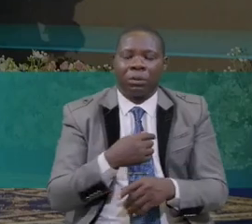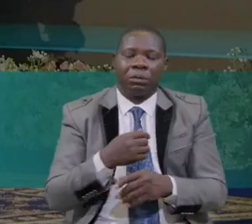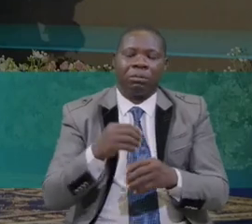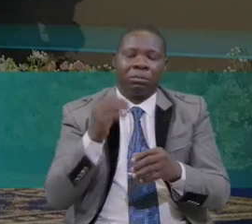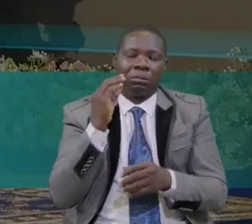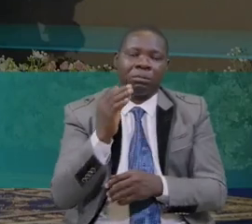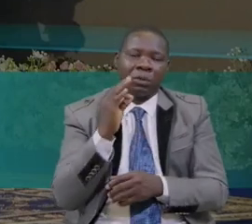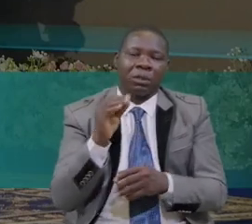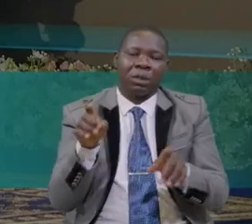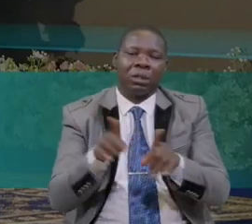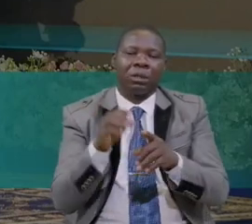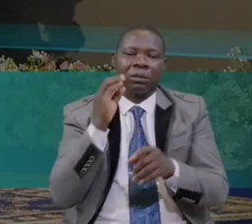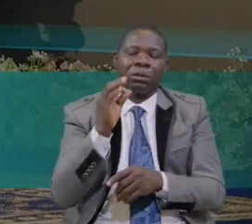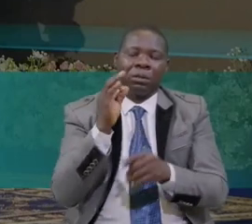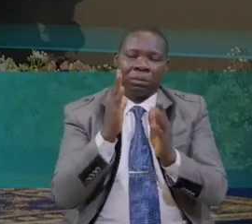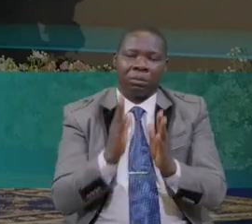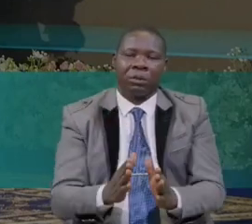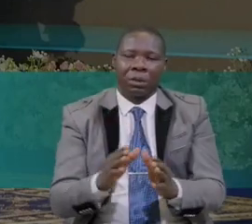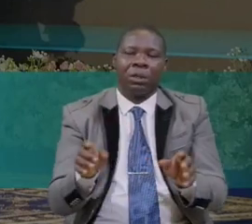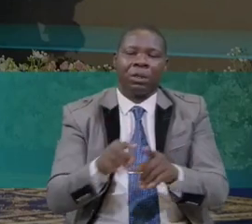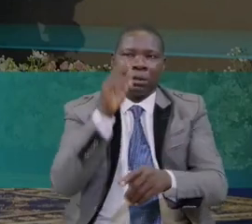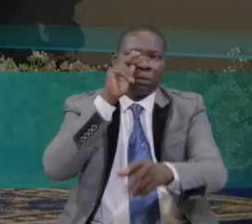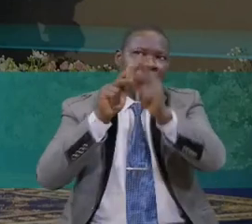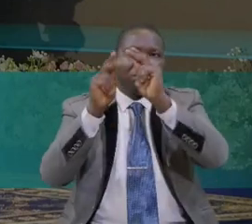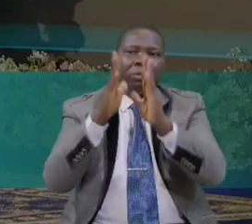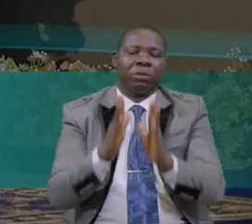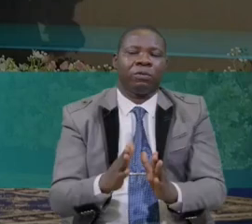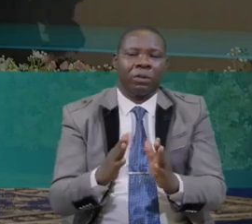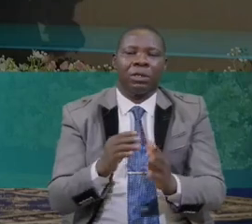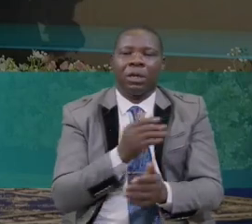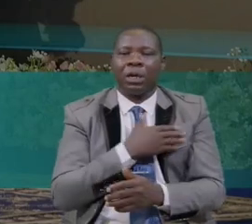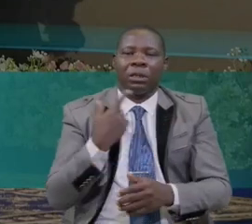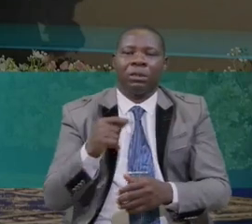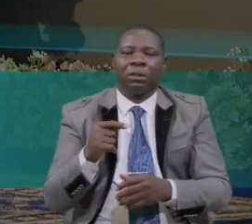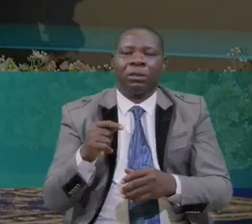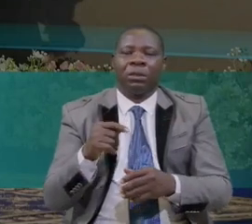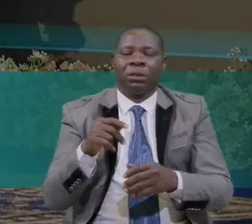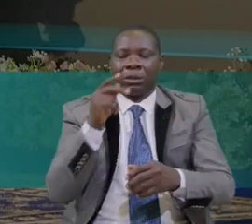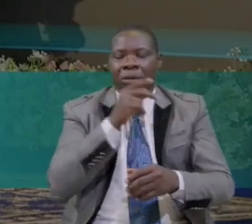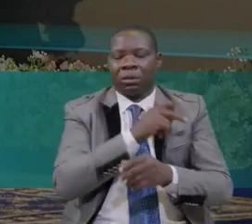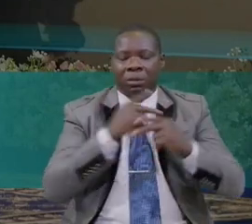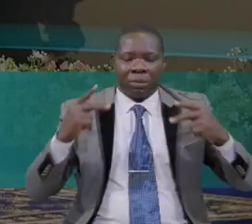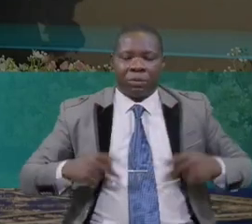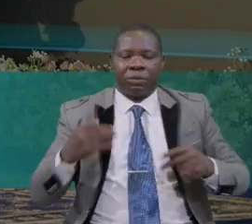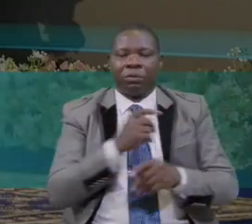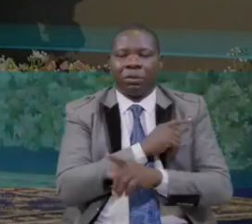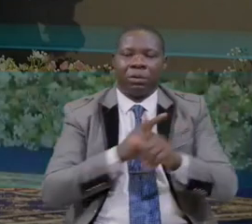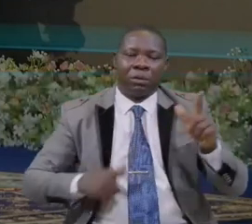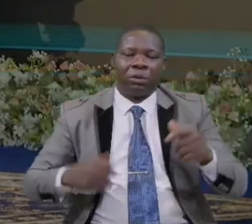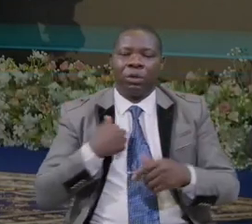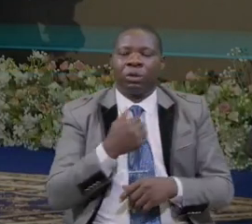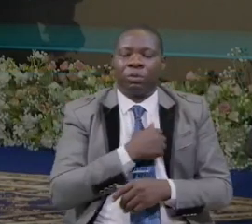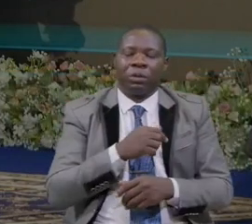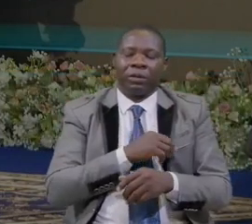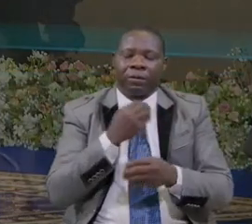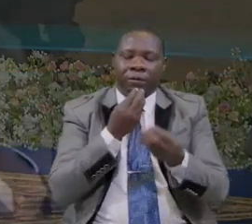tant que prédicateurs, en tant que prophètes, en tant que sacrificateurs du Seigneur, nous devons nourrir notre nation par